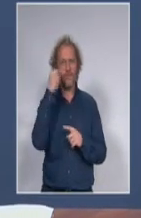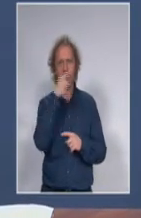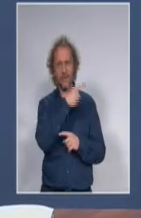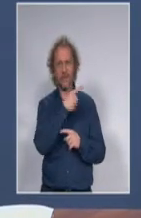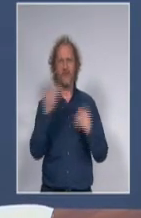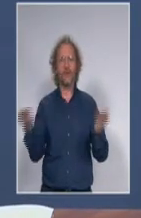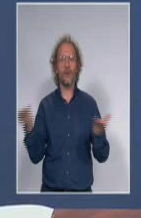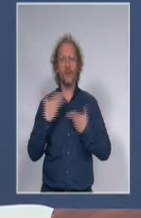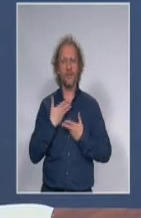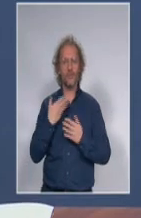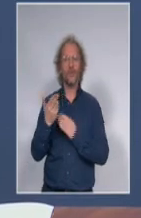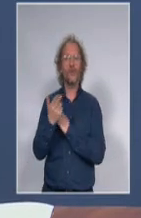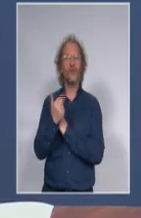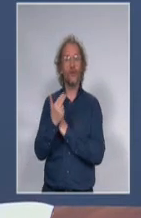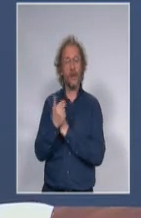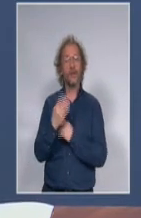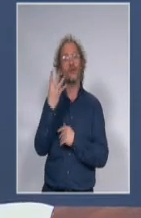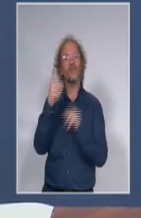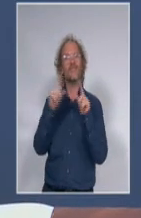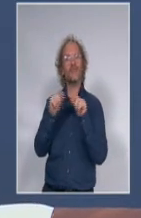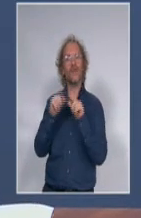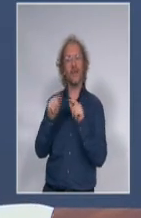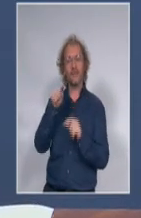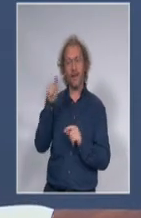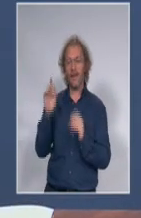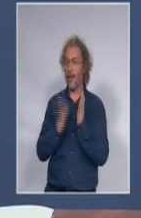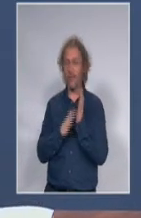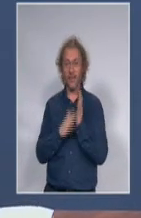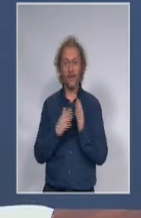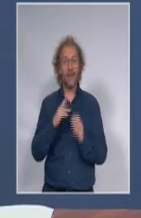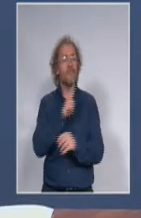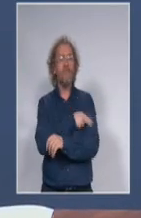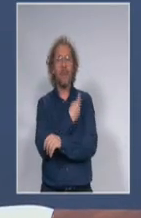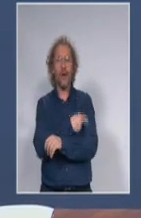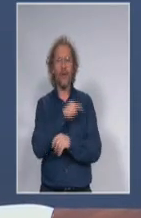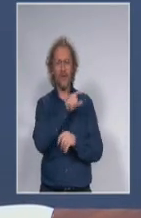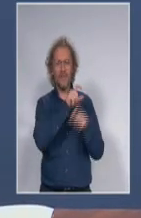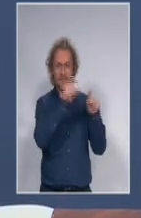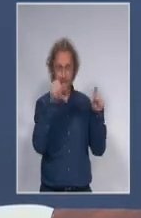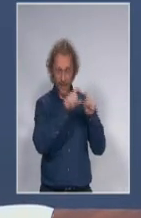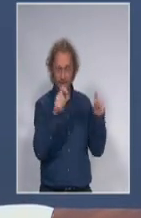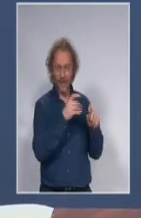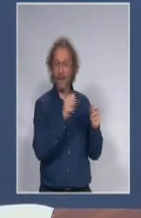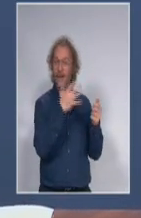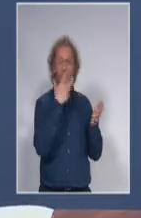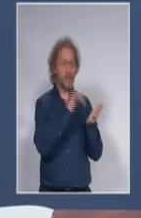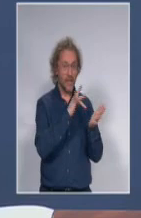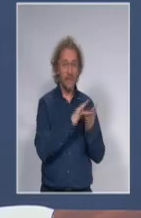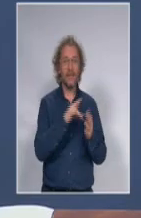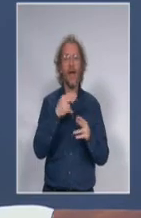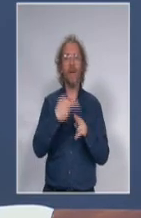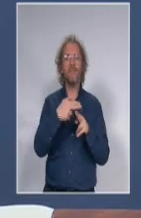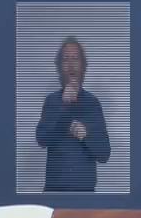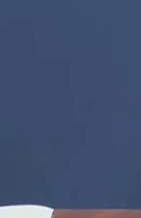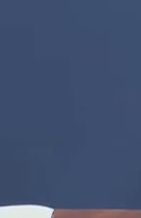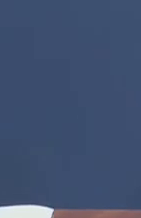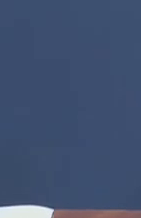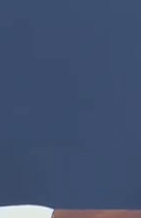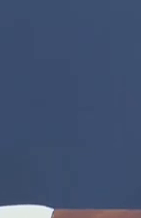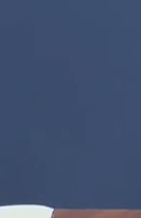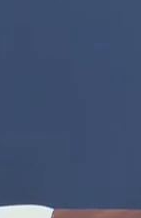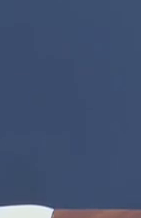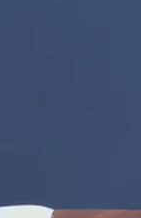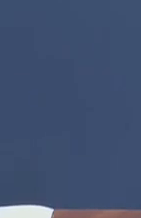raspolaganju ukoliko nam zatrebaju za neke druge bolesnike. Dakle, to su hoteli opremljeni vrhunskim toaletima, dakle